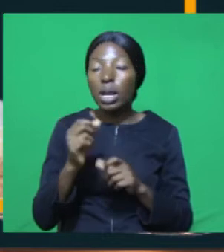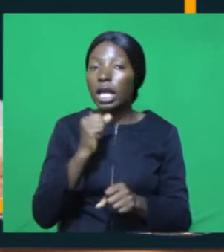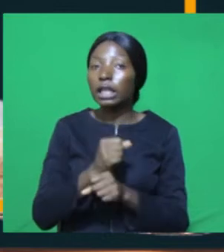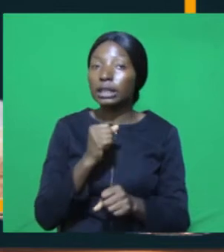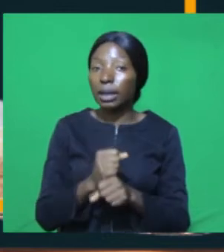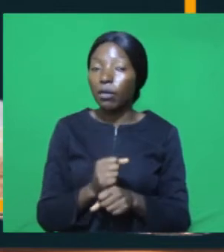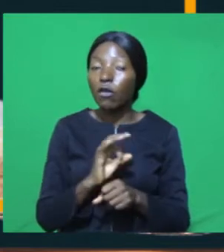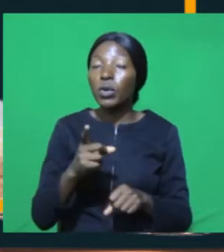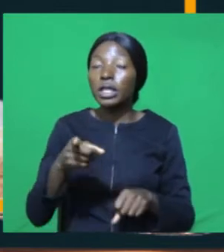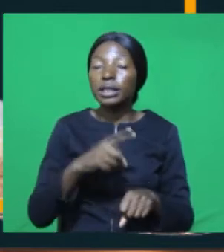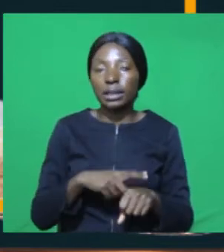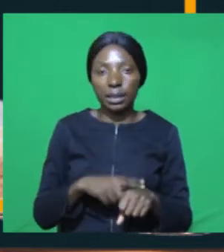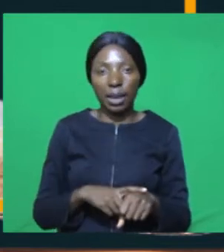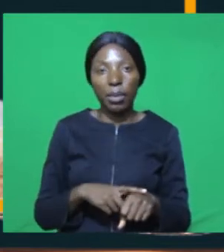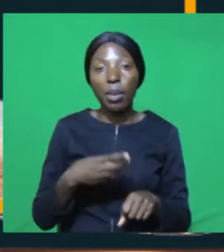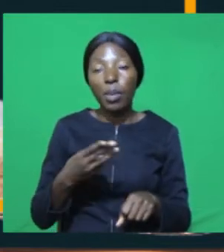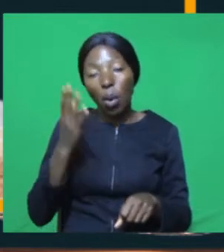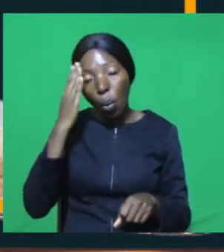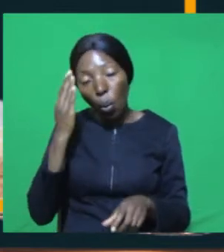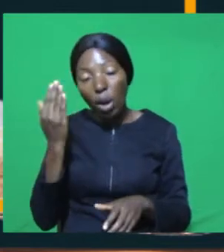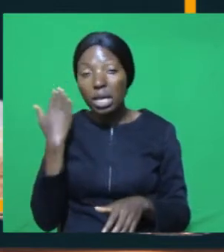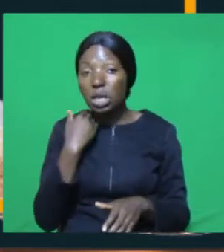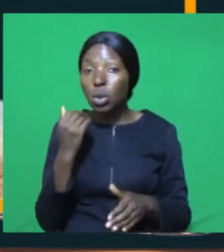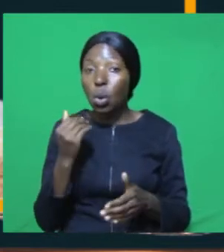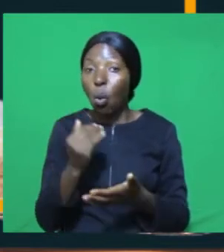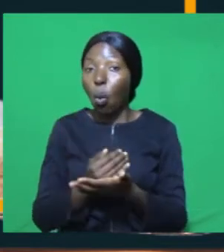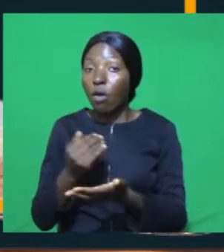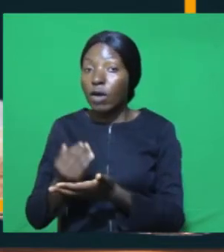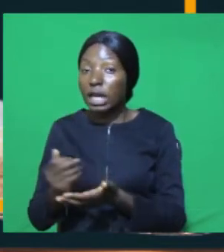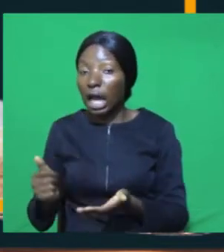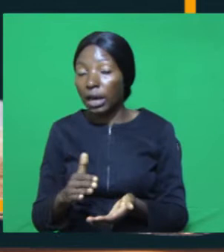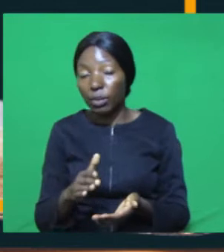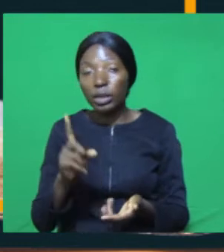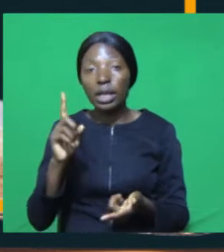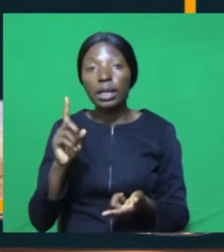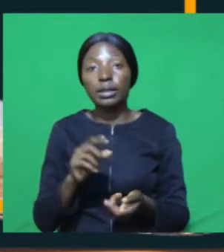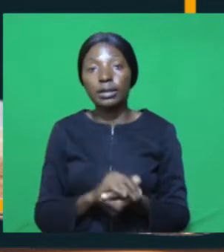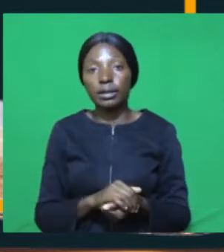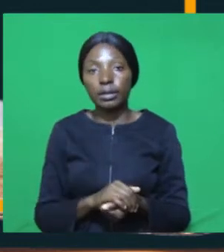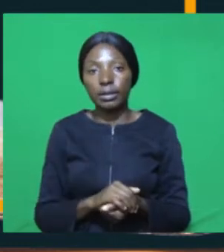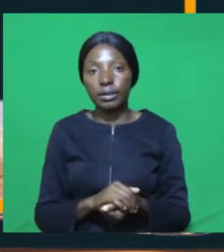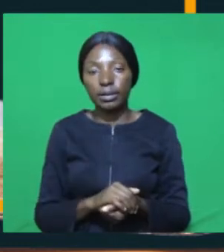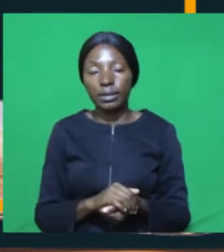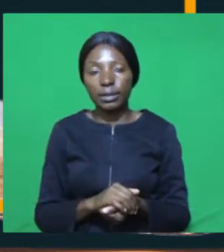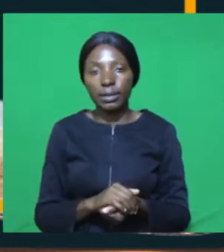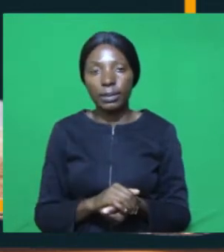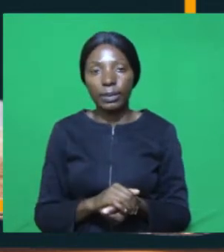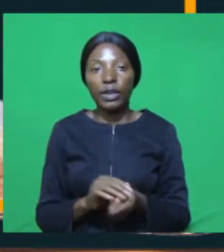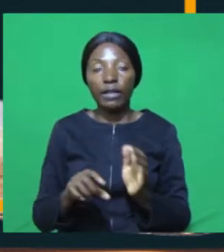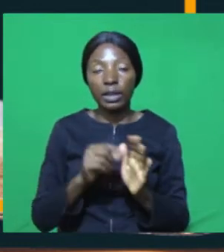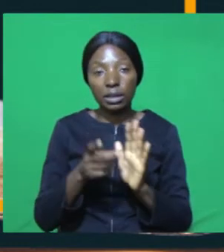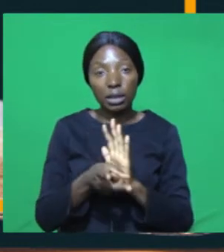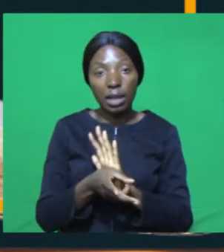mufananidzo wenguva ino vanobayira nayo zvipo nezvibayiro zvisingagone kukwanisa pahana yake iye unoshumira.